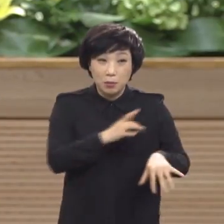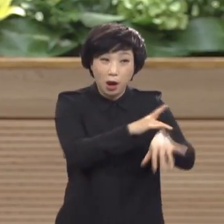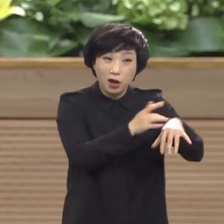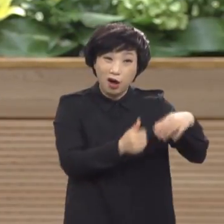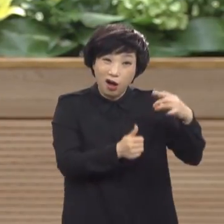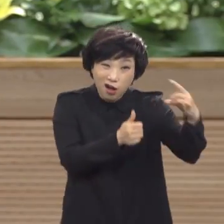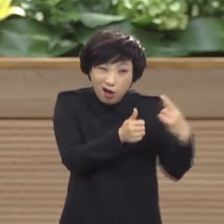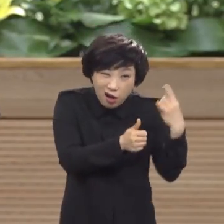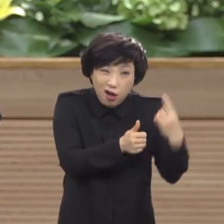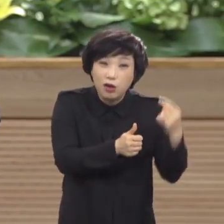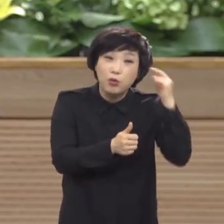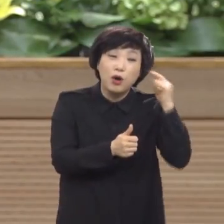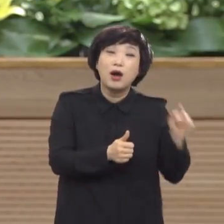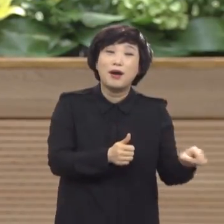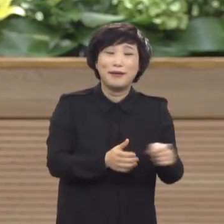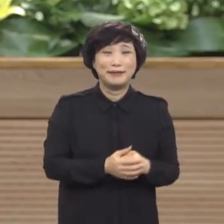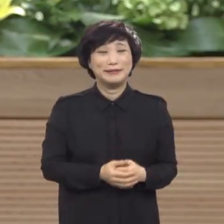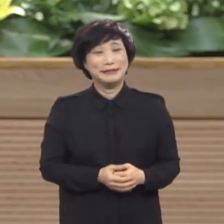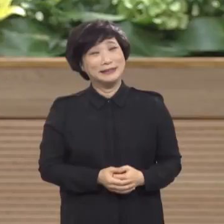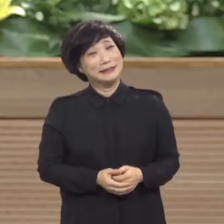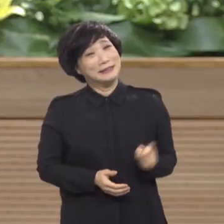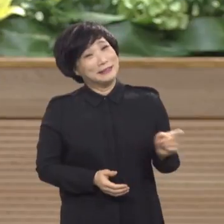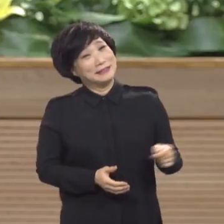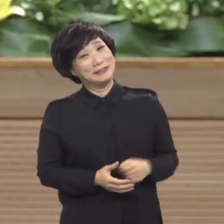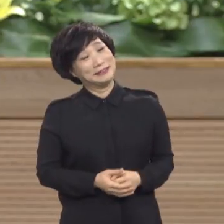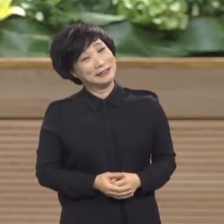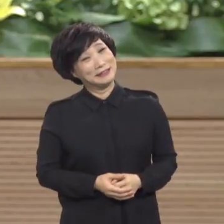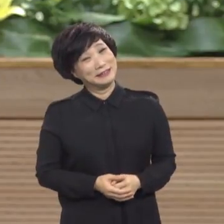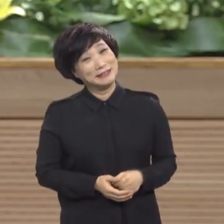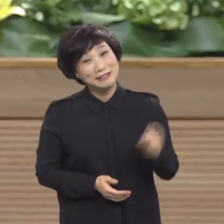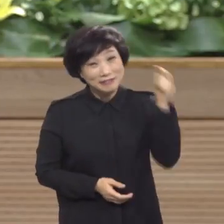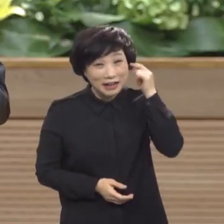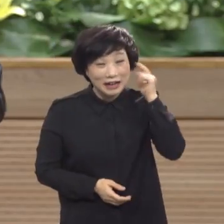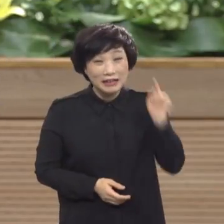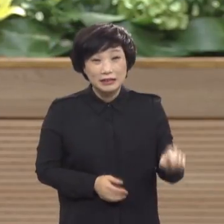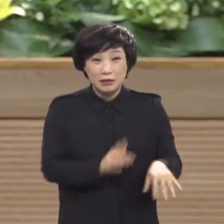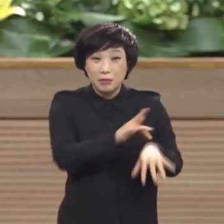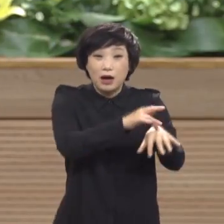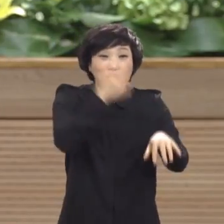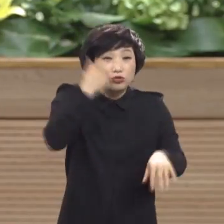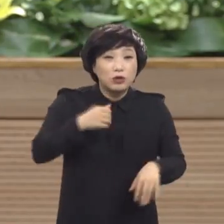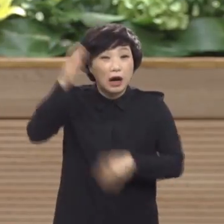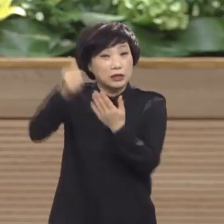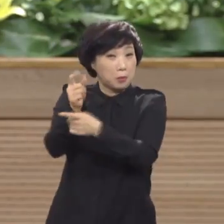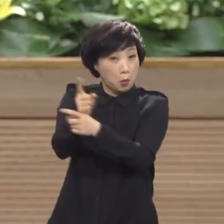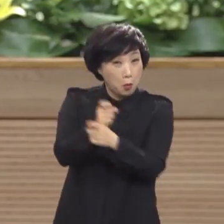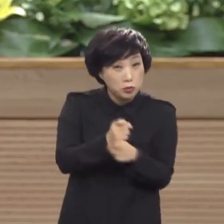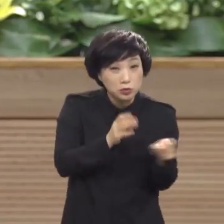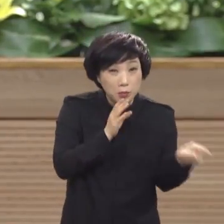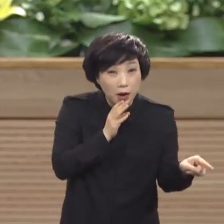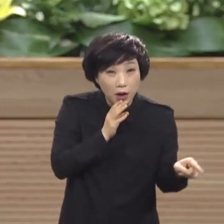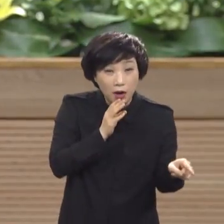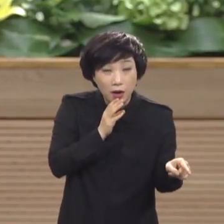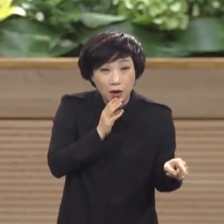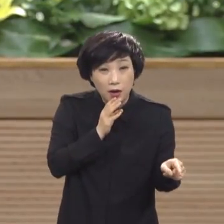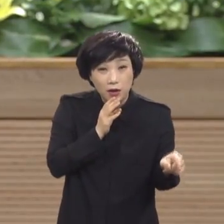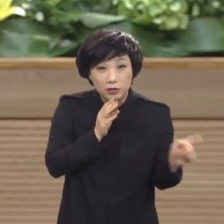거예요 도대체? 왜 일으키는 거예요? 왜? 마귀는 하나님과의 원수거든.